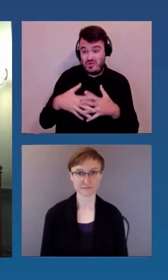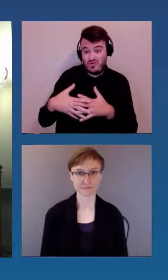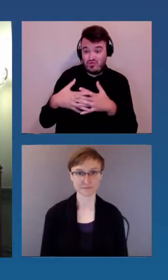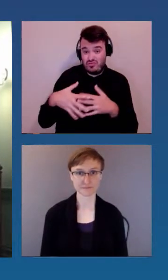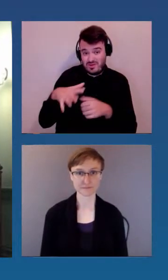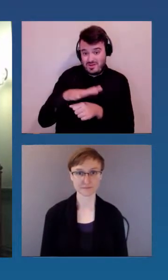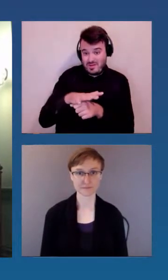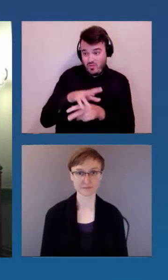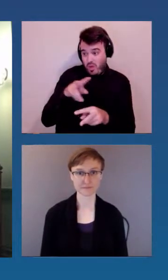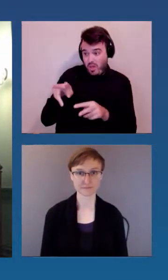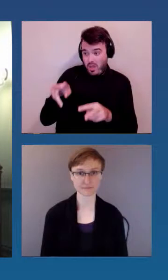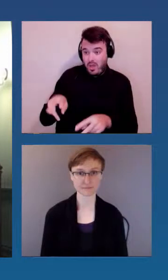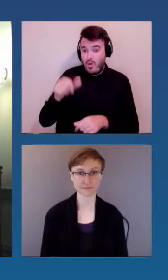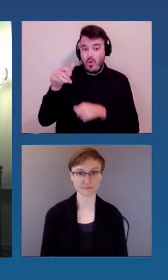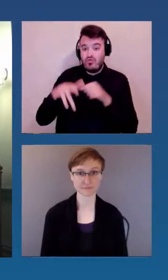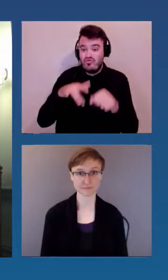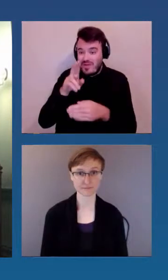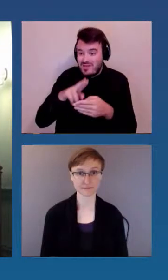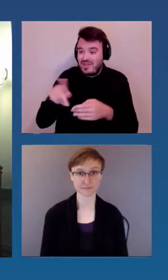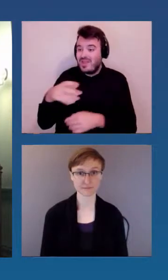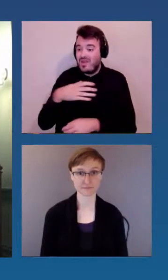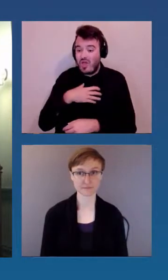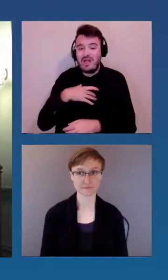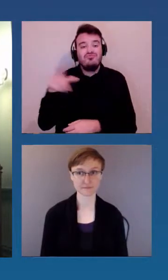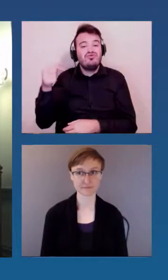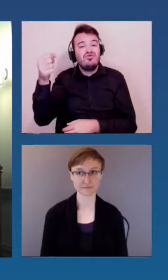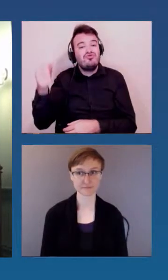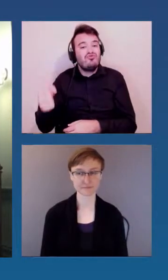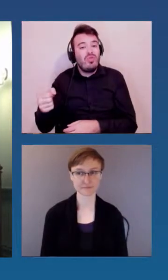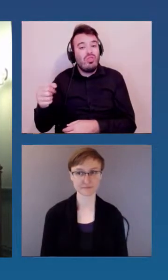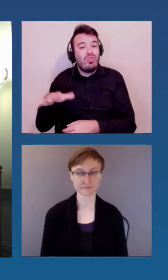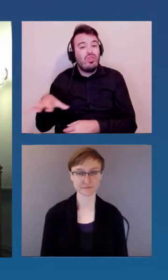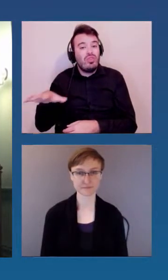des nouveaux amis à une partie de l'Université